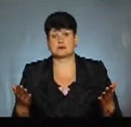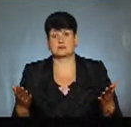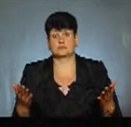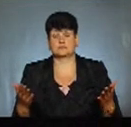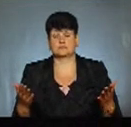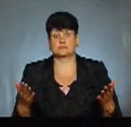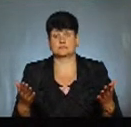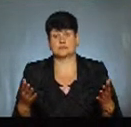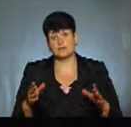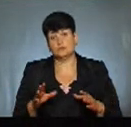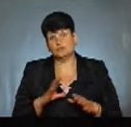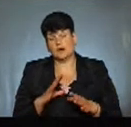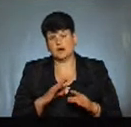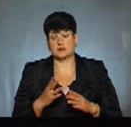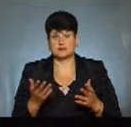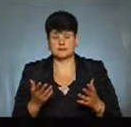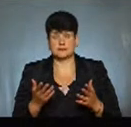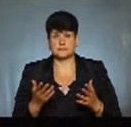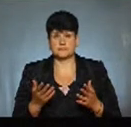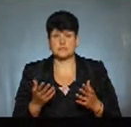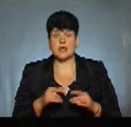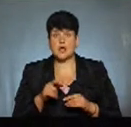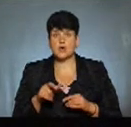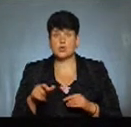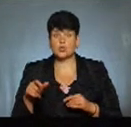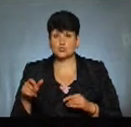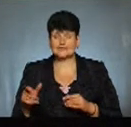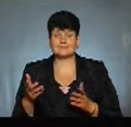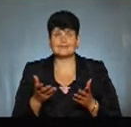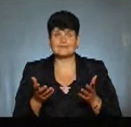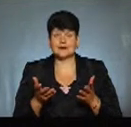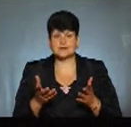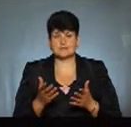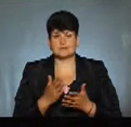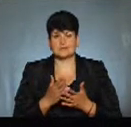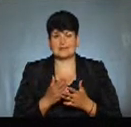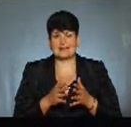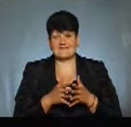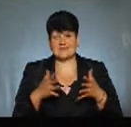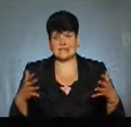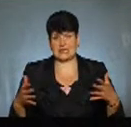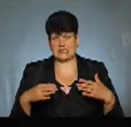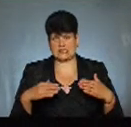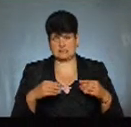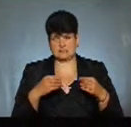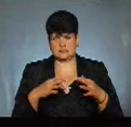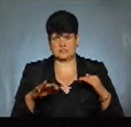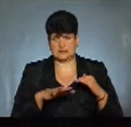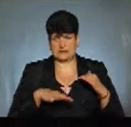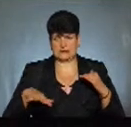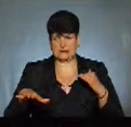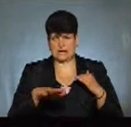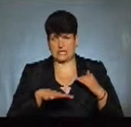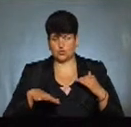речі часом відбуваються. Тому люди, які перебувають на відкритій території, вони заради власної